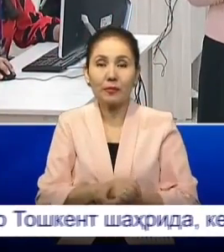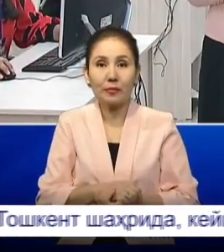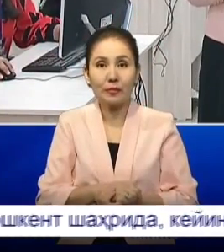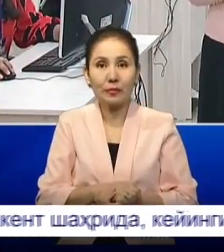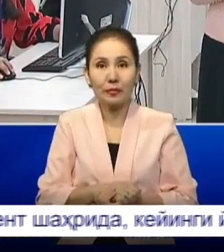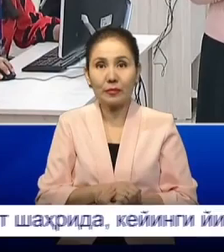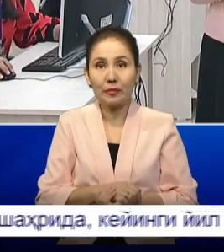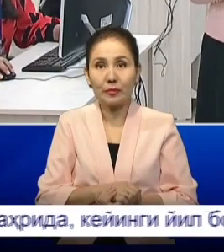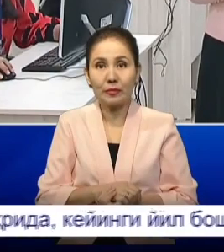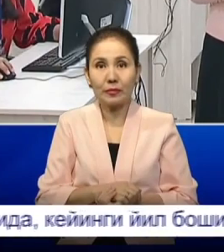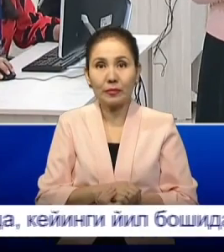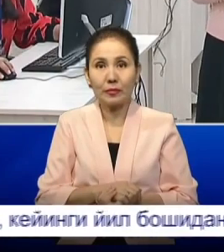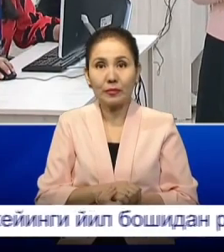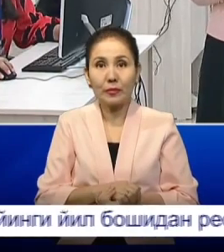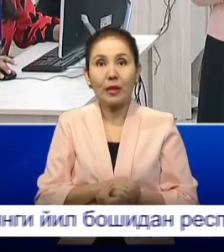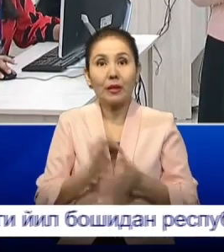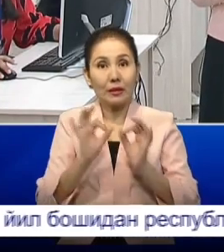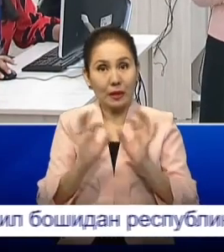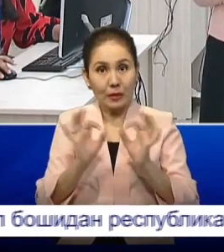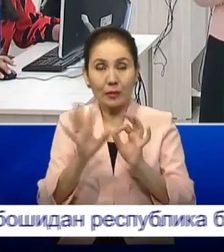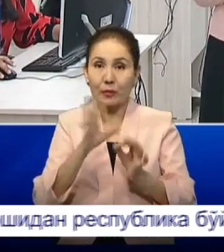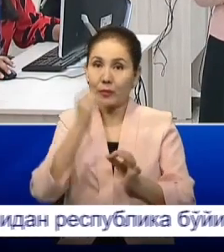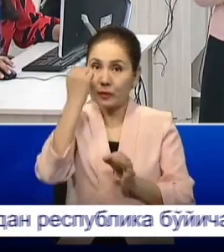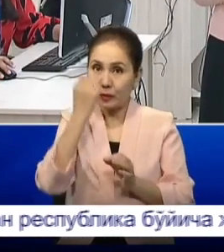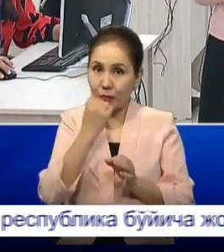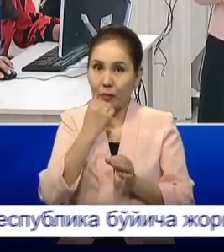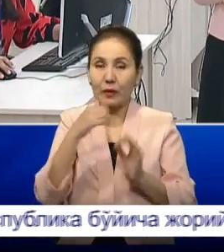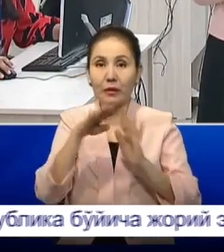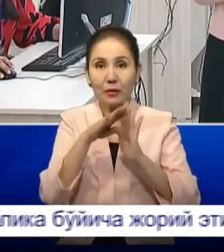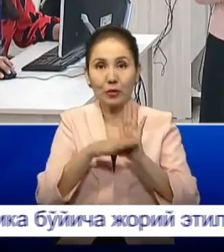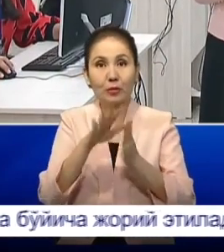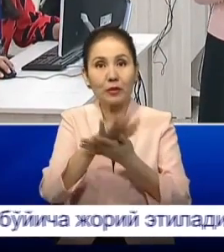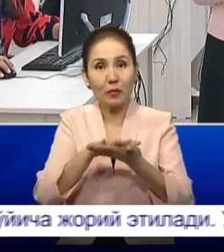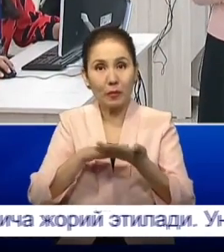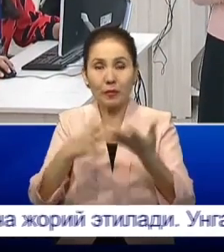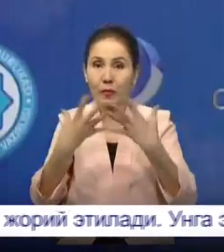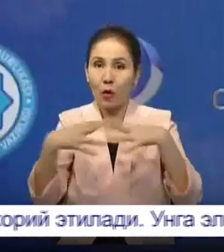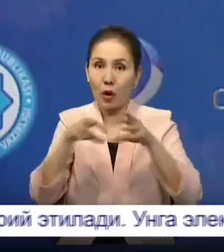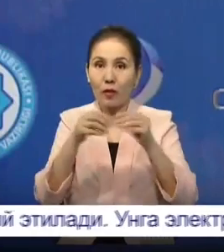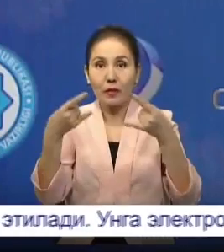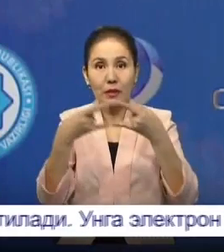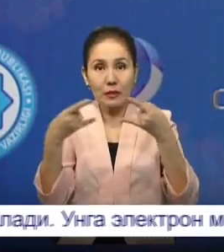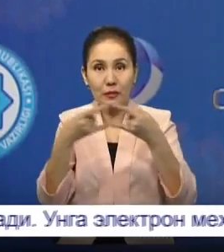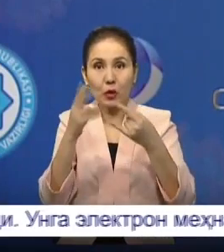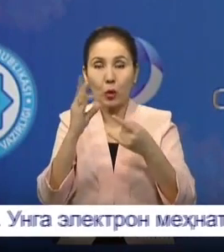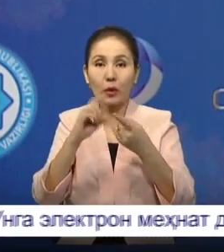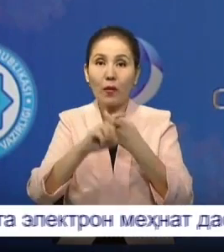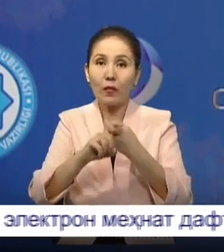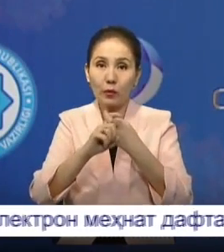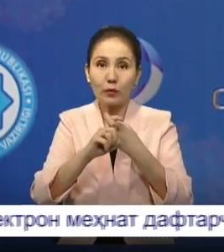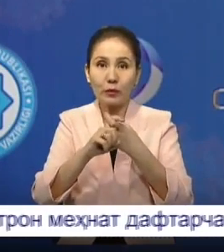Taqdim etilgan ma'lumotlar uchun rahmat. Dasturimiz davom etadi. Oilaviy telekanali ham koronavirusga